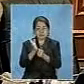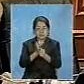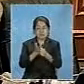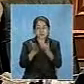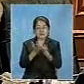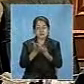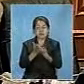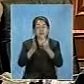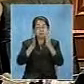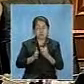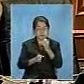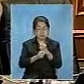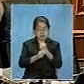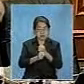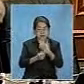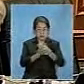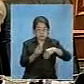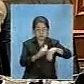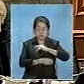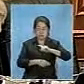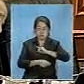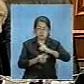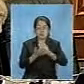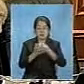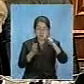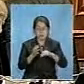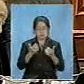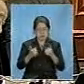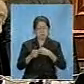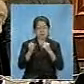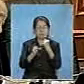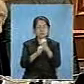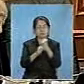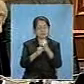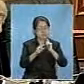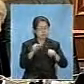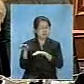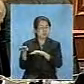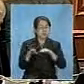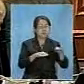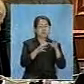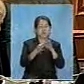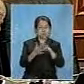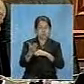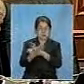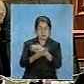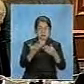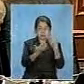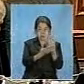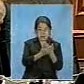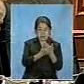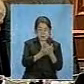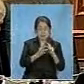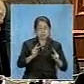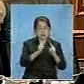าเสียใหม่เรากำลังดำเนินการในเรื่องต่างๆที่จะทำให้มีความพร้อมในเรื่องของมาตรการการคลังที่จะสอดรับกับมาตรการท